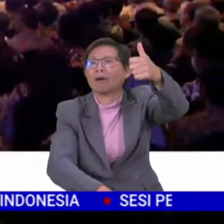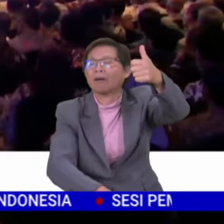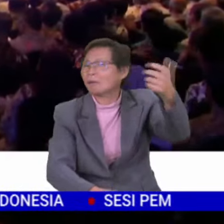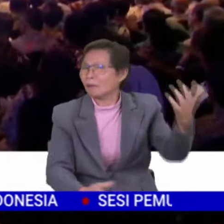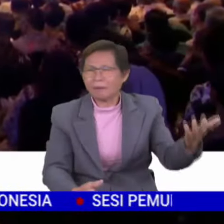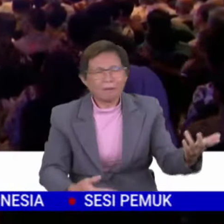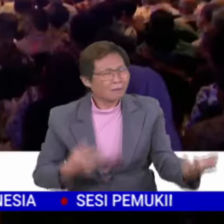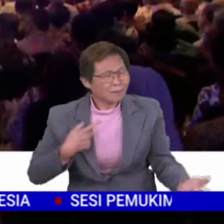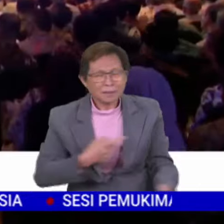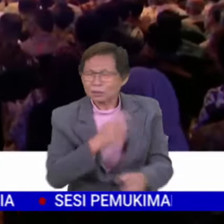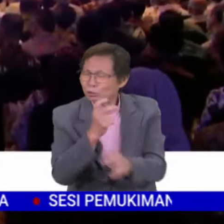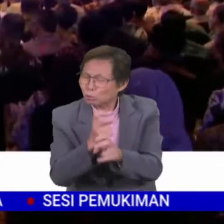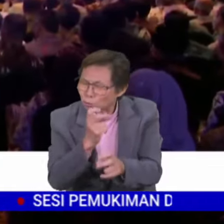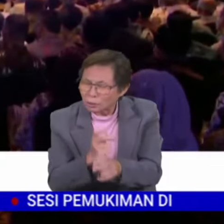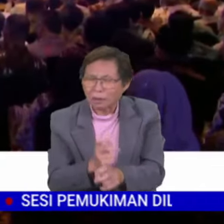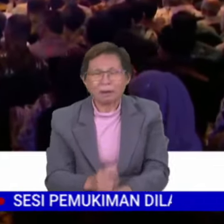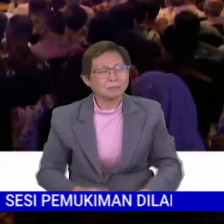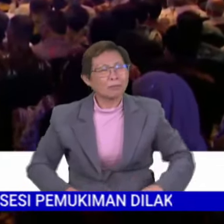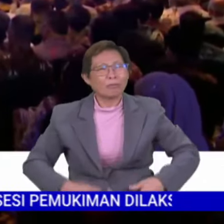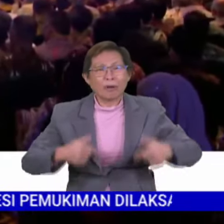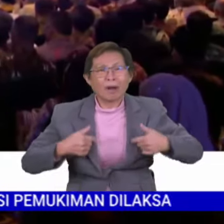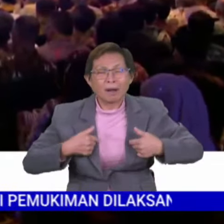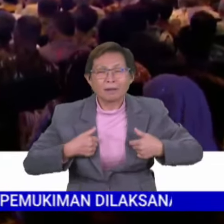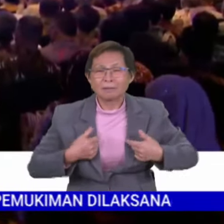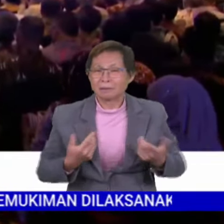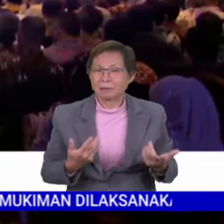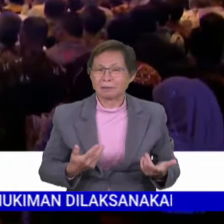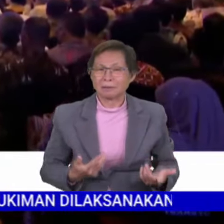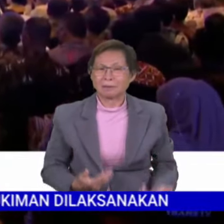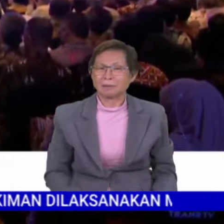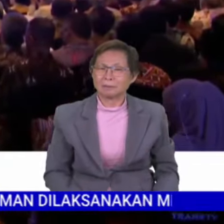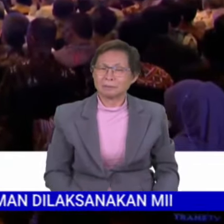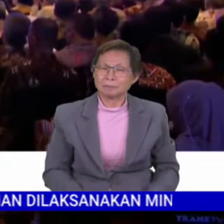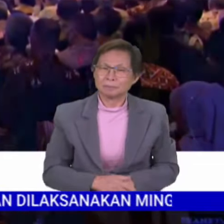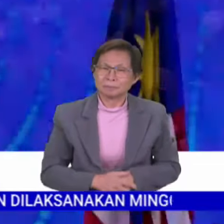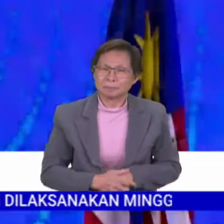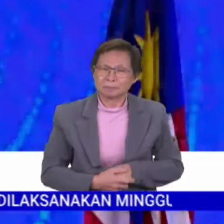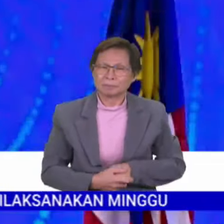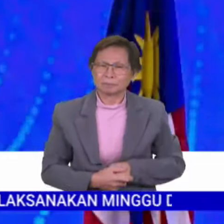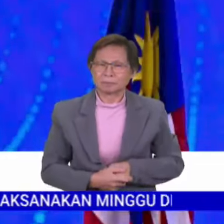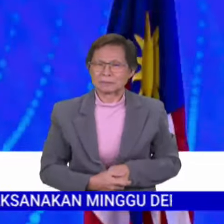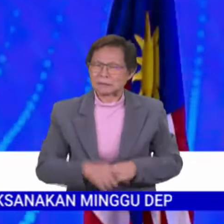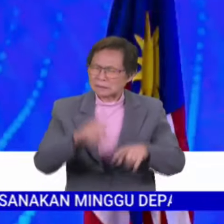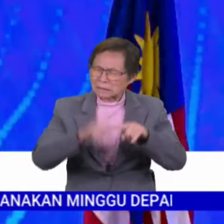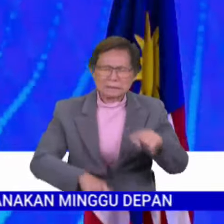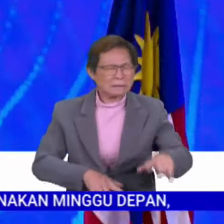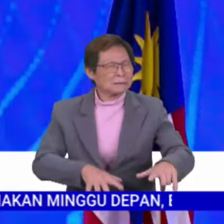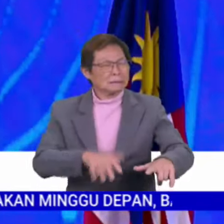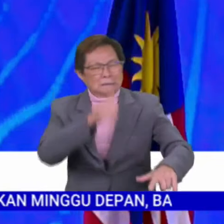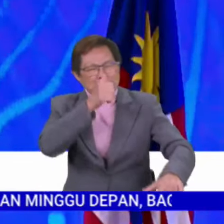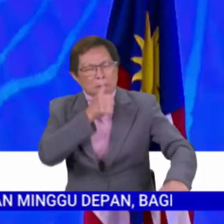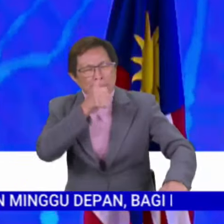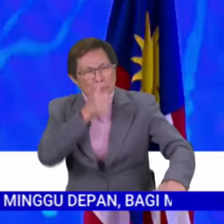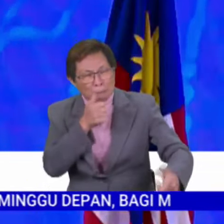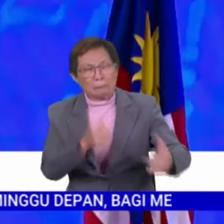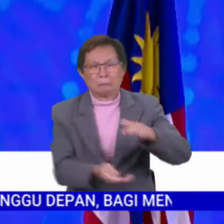Tidak mungkin kita mudah survive tanpa menerima atau tolerate